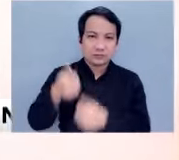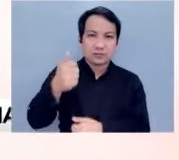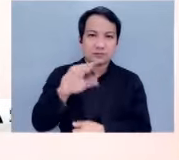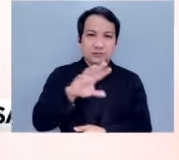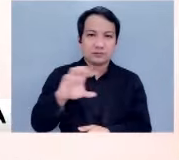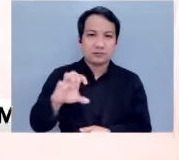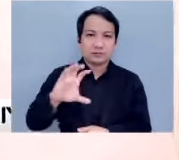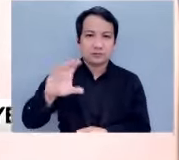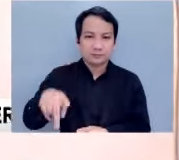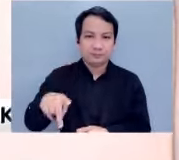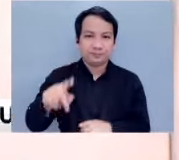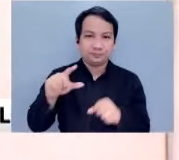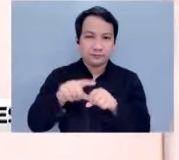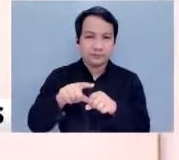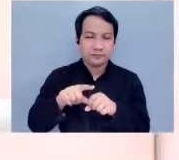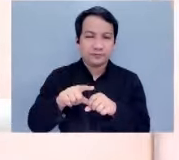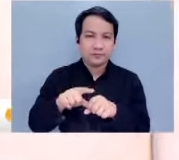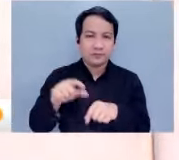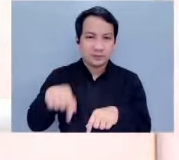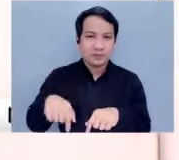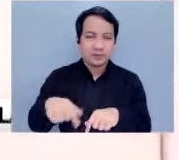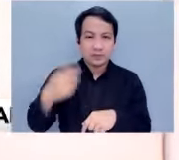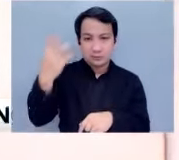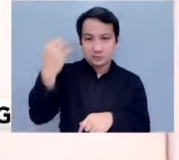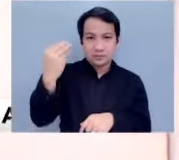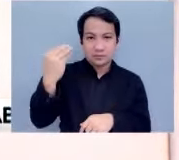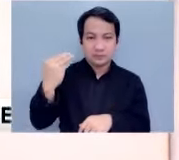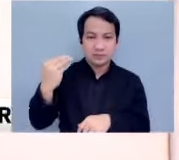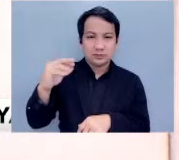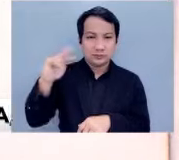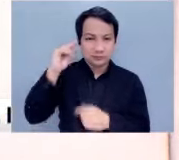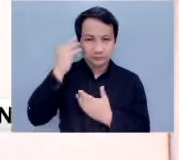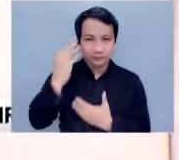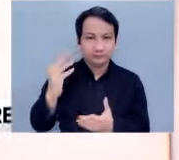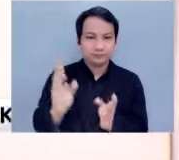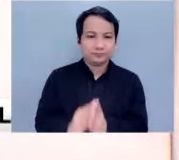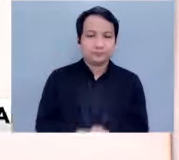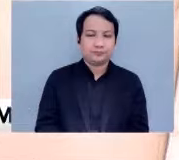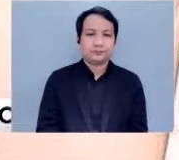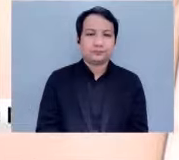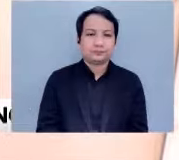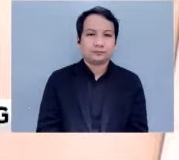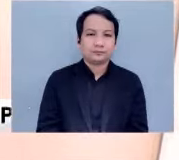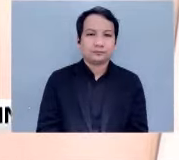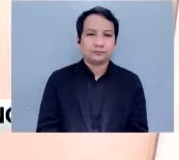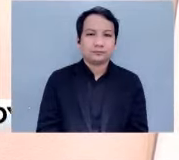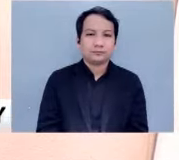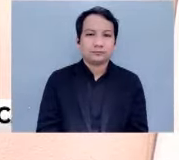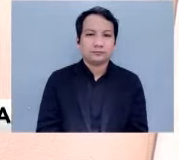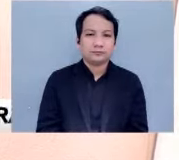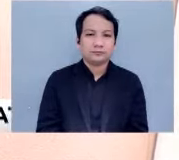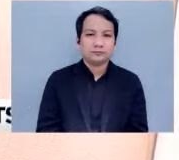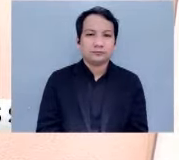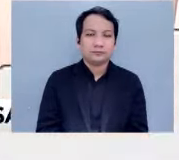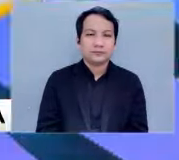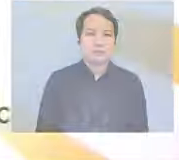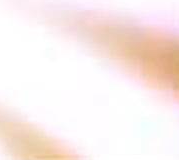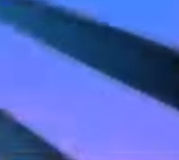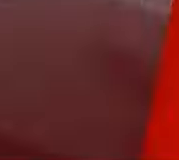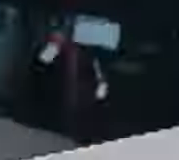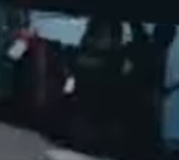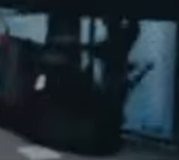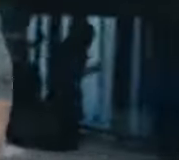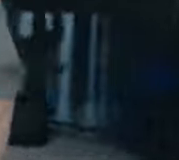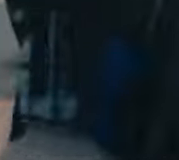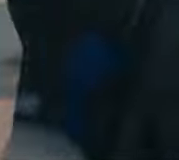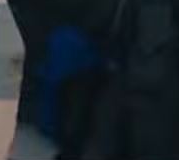worth of loan sa ating Kagumoka Ako Selfie Contest. At mamaya po, makikijam pa sa atin live the live ang award-winning